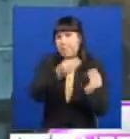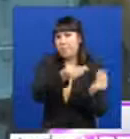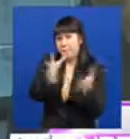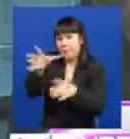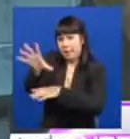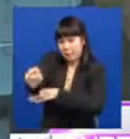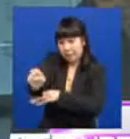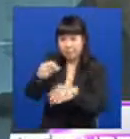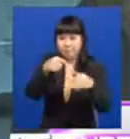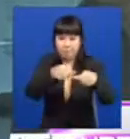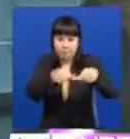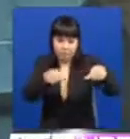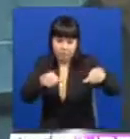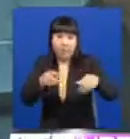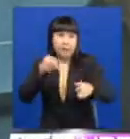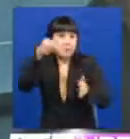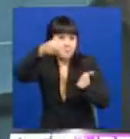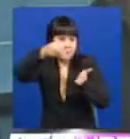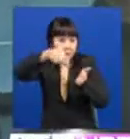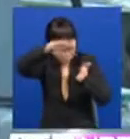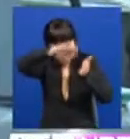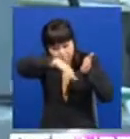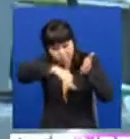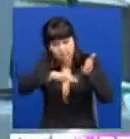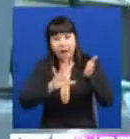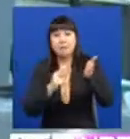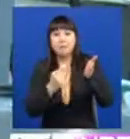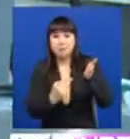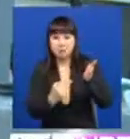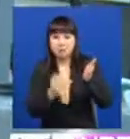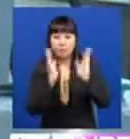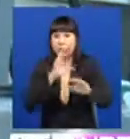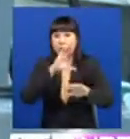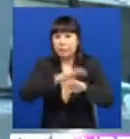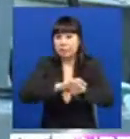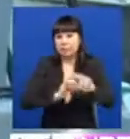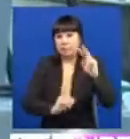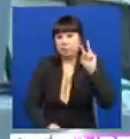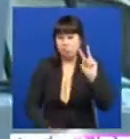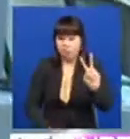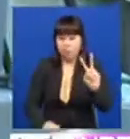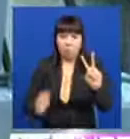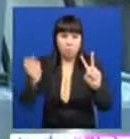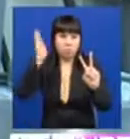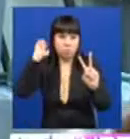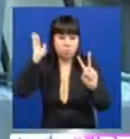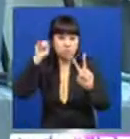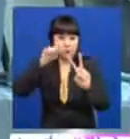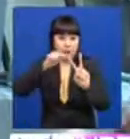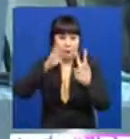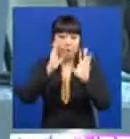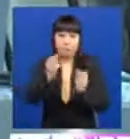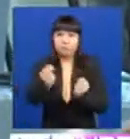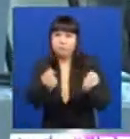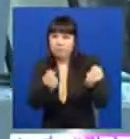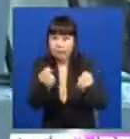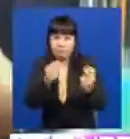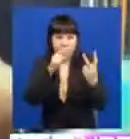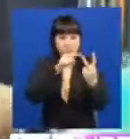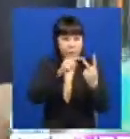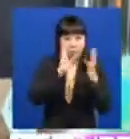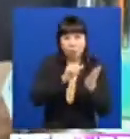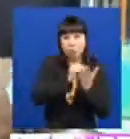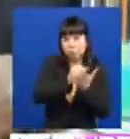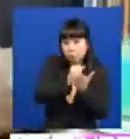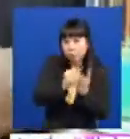สิวาเพราะว่ามีน้ำมันอยู่ในท้องเหลือ 5,000ผู้ต้องหาที่จับกุมได้ 2คนคือนายสมมาศบุญชูดำเป็นในเรือและลูกเรืออีก